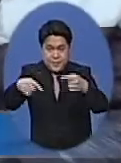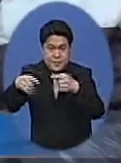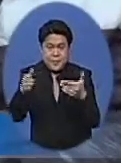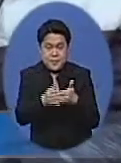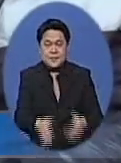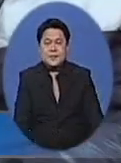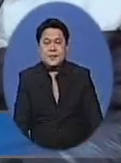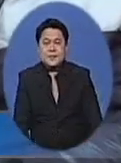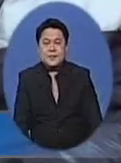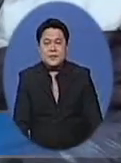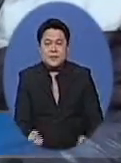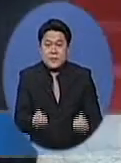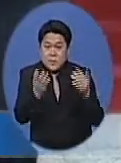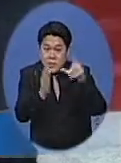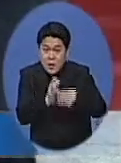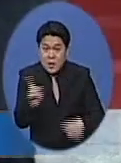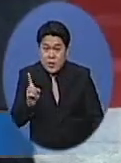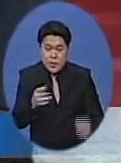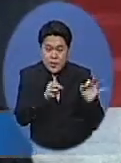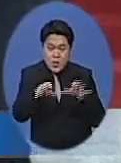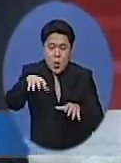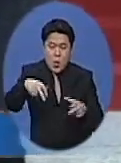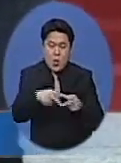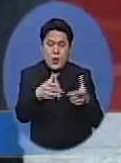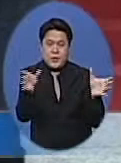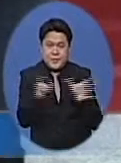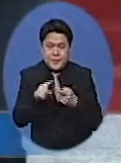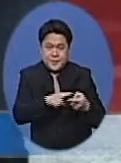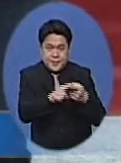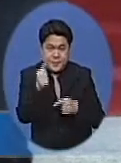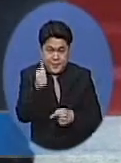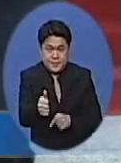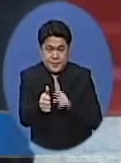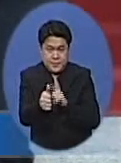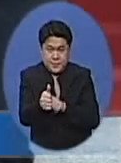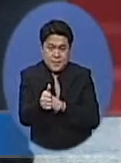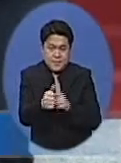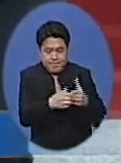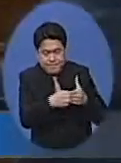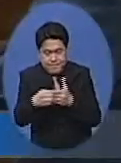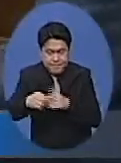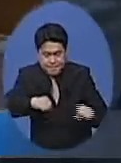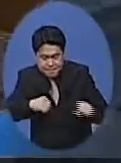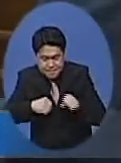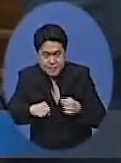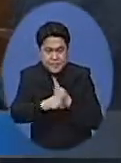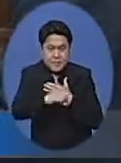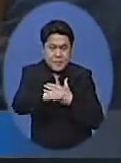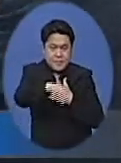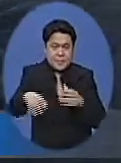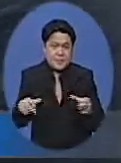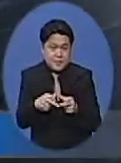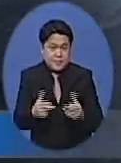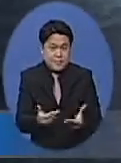참석했습니다. 행사에서는 김해시 장애인단체연합회 회장으로 연합회를 이끌어오며 지역 장애인들을